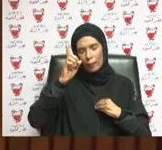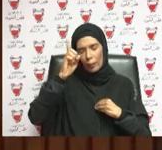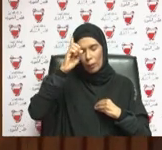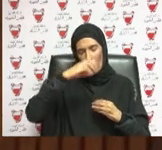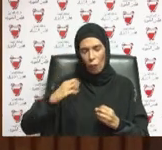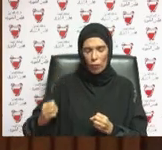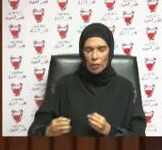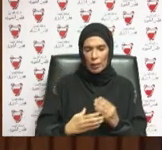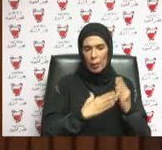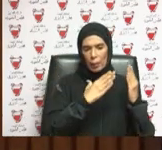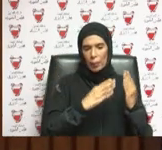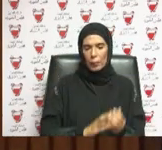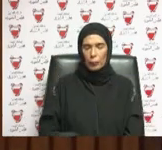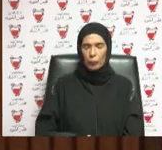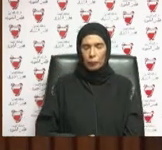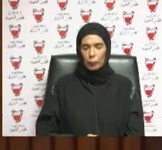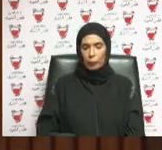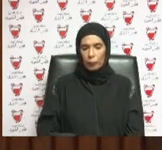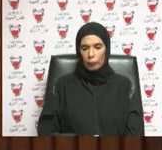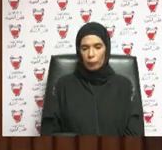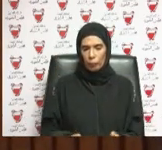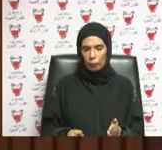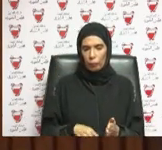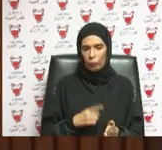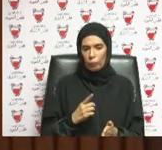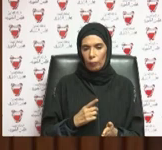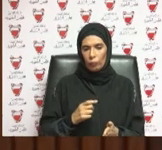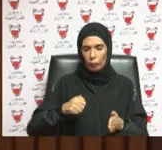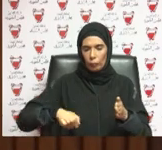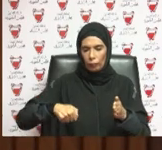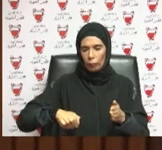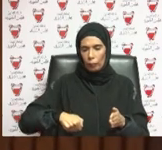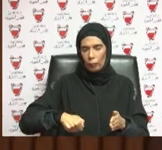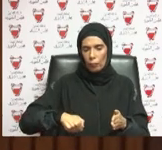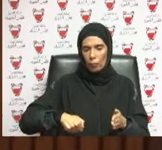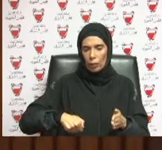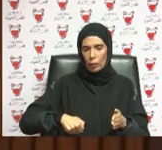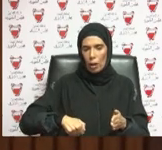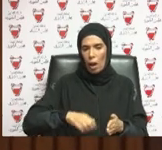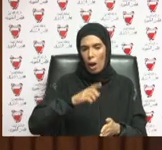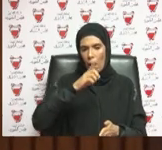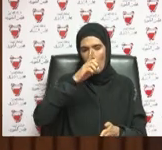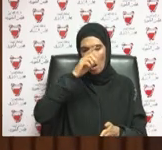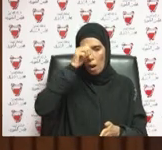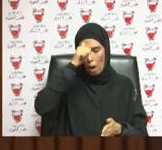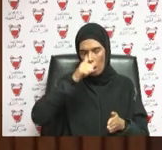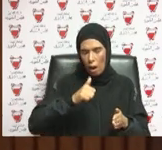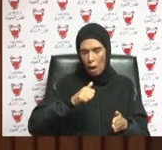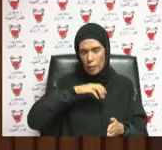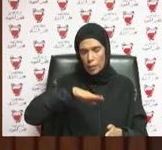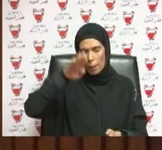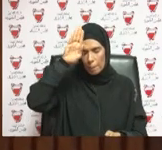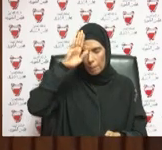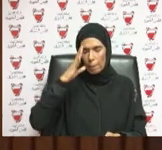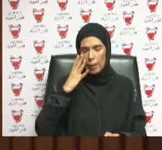عبادي وادخلي جنتي، صدق الله العظيم. بداية أرفع خالص التعازي والمواساة إلى سيدي حضرة صاحب الجلالة الملك حمد بن عيسى